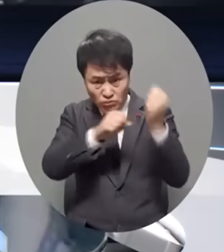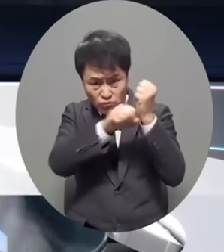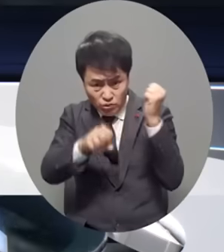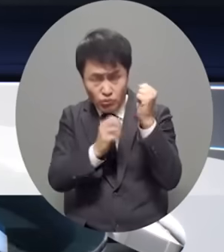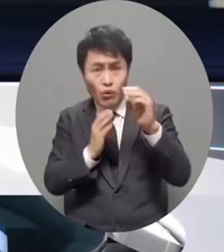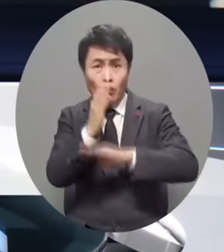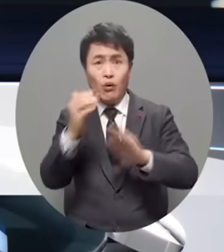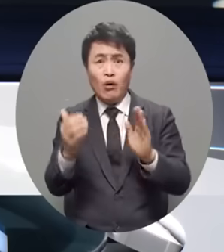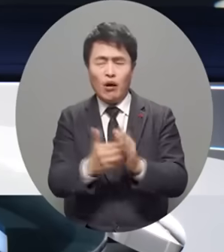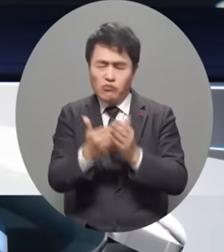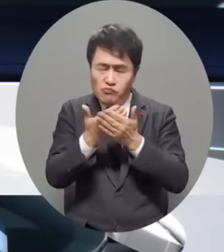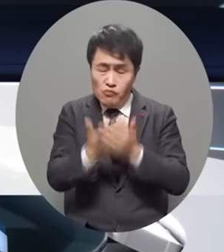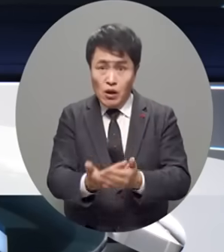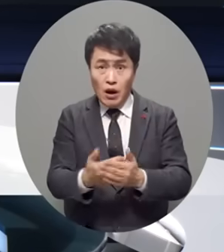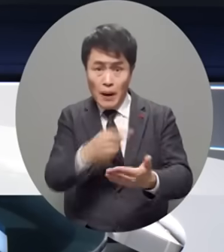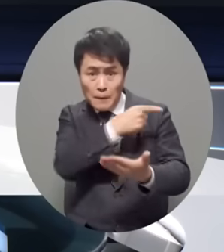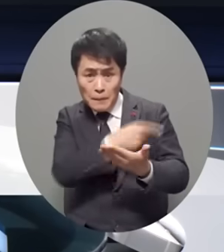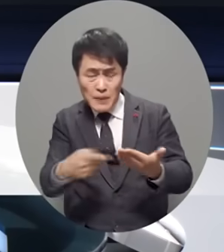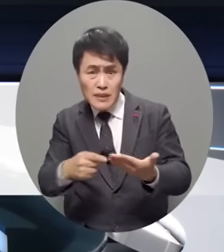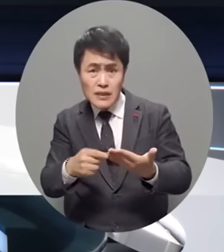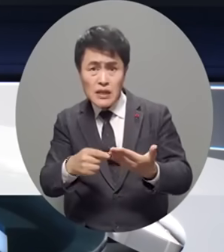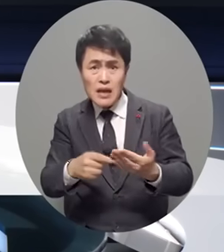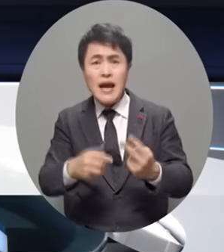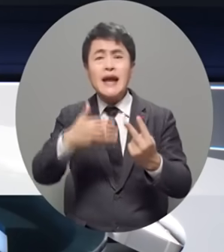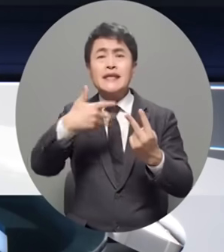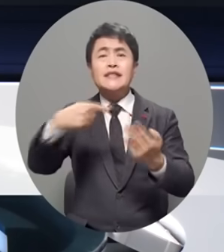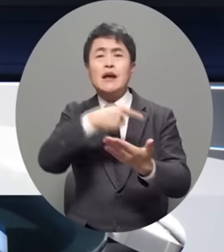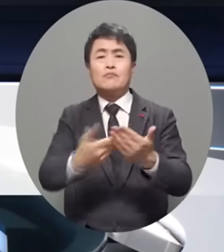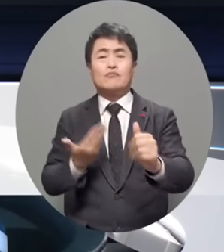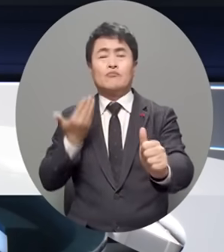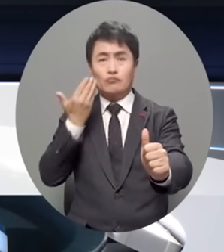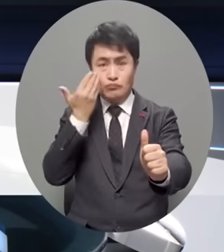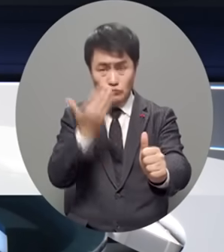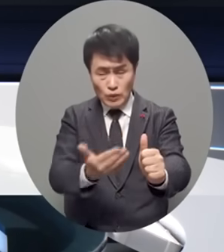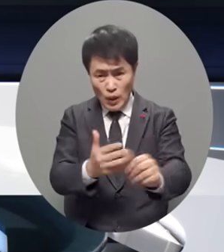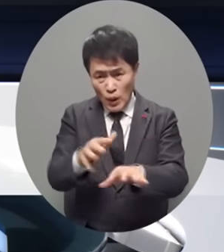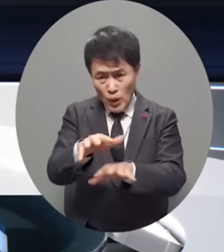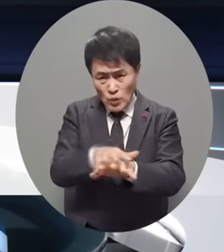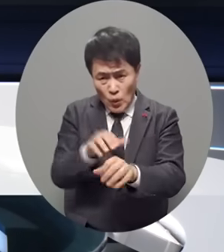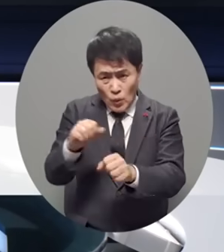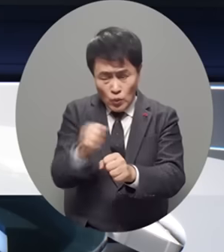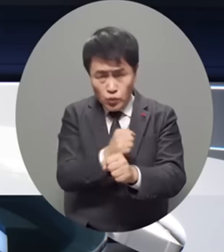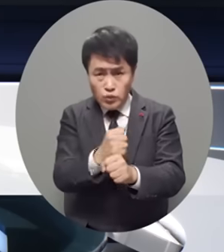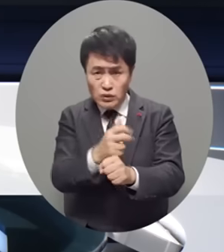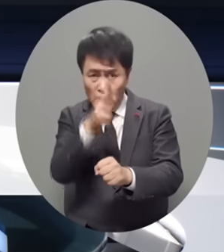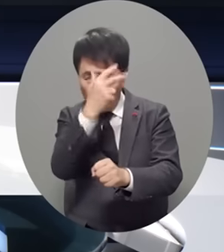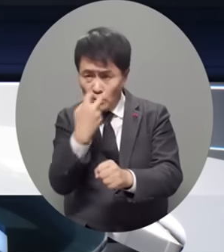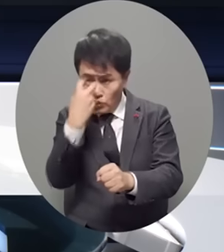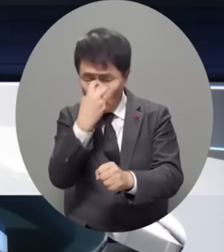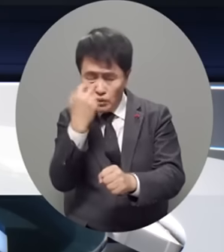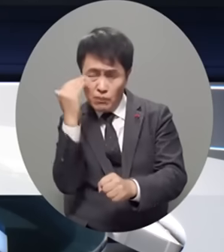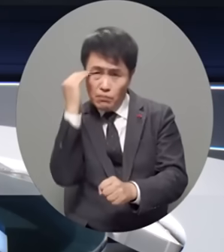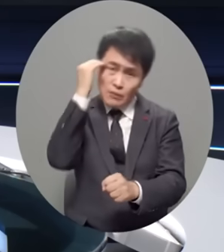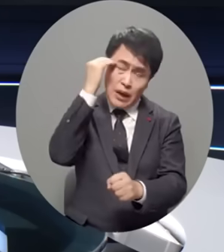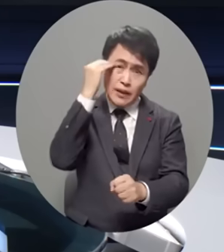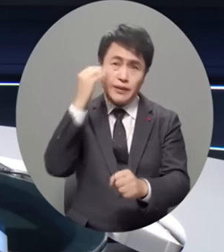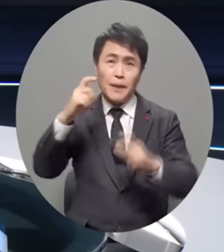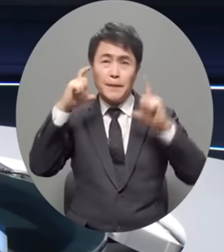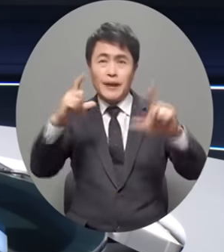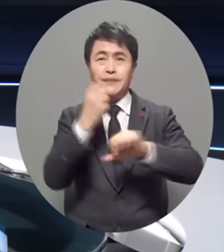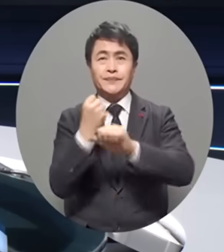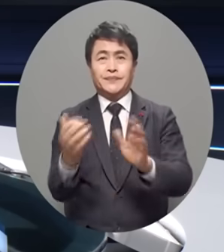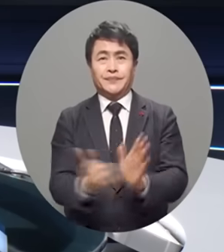재판부는 정 씨가 피해자들에게 심각한 2차 피해를 가했고 조직적으로 수사를 방해했다고 판시했습니다. 박선진